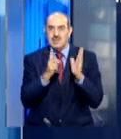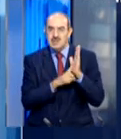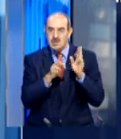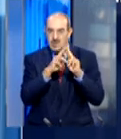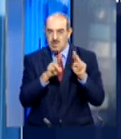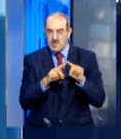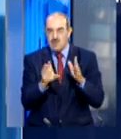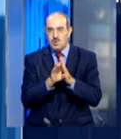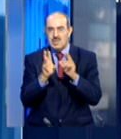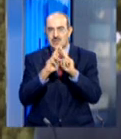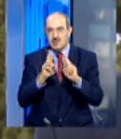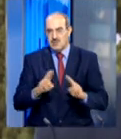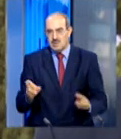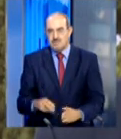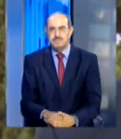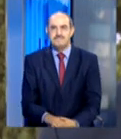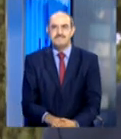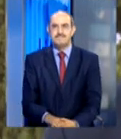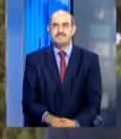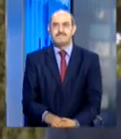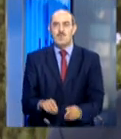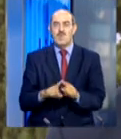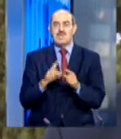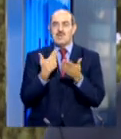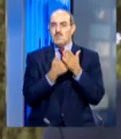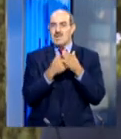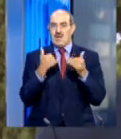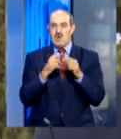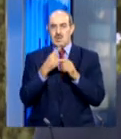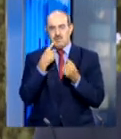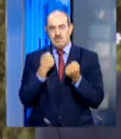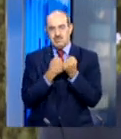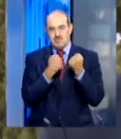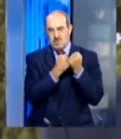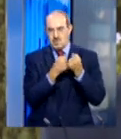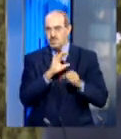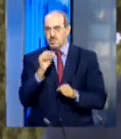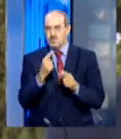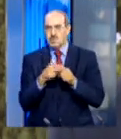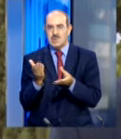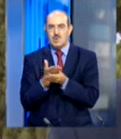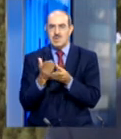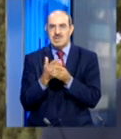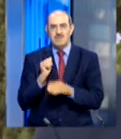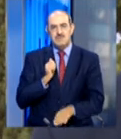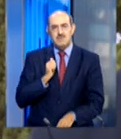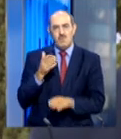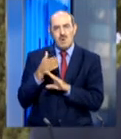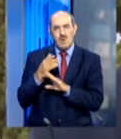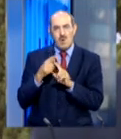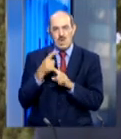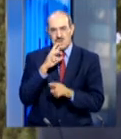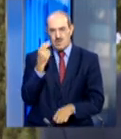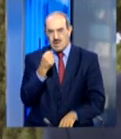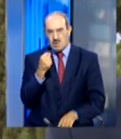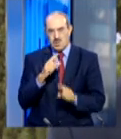والشرعية الدولية. ثبات الموقف الجزائري على دعم ومساندة قضايا تقرير المصير ومساندة أيضا